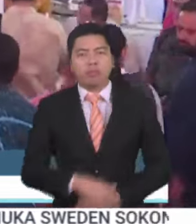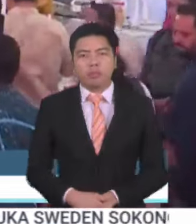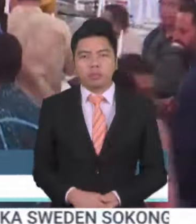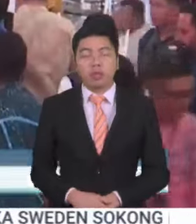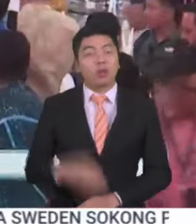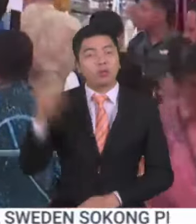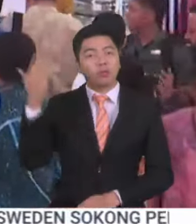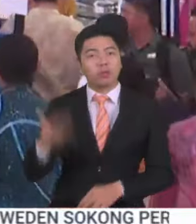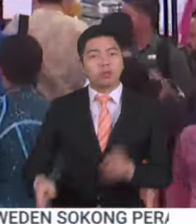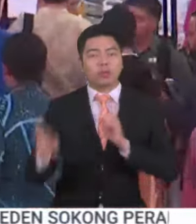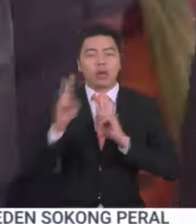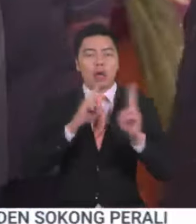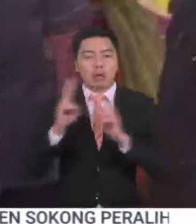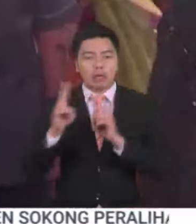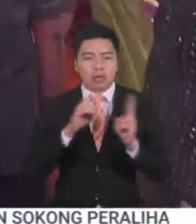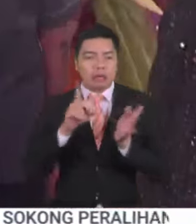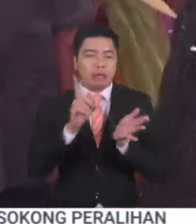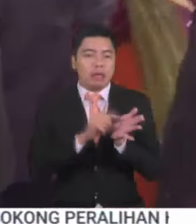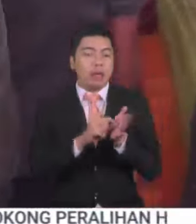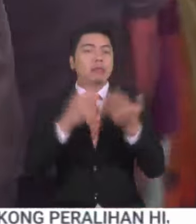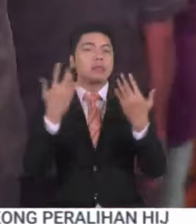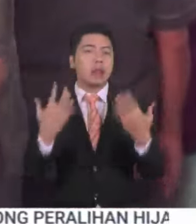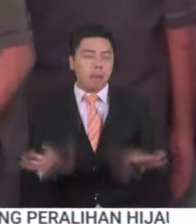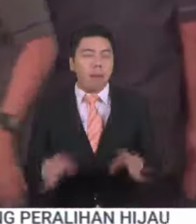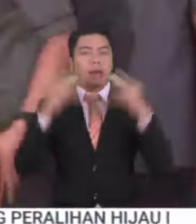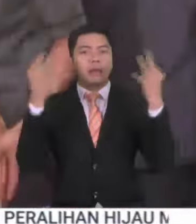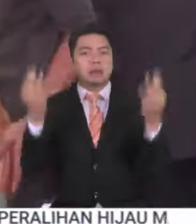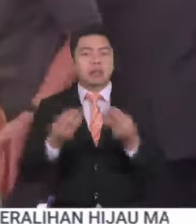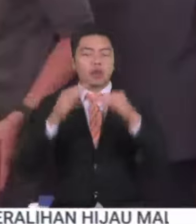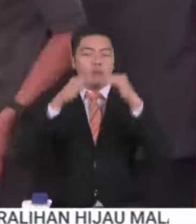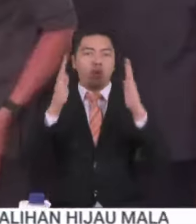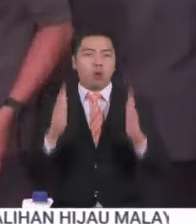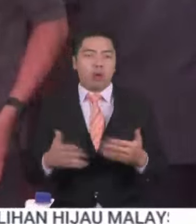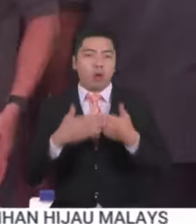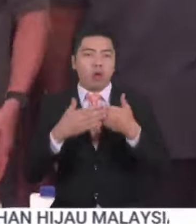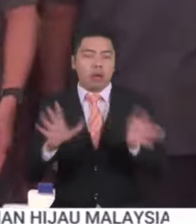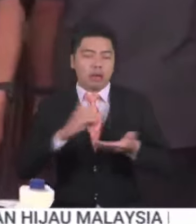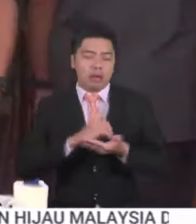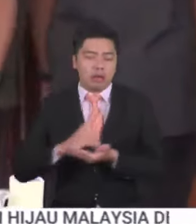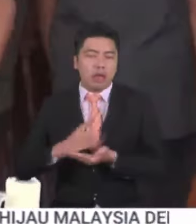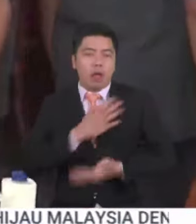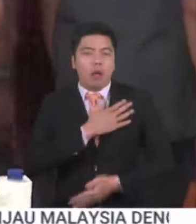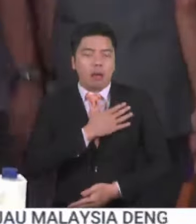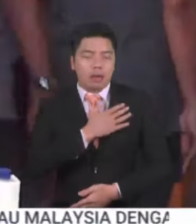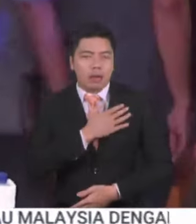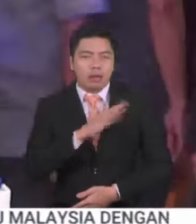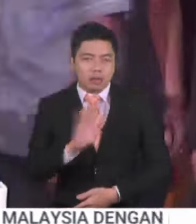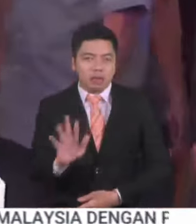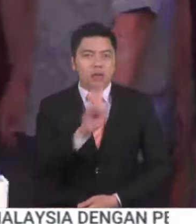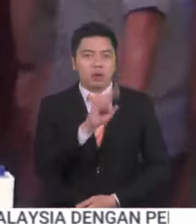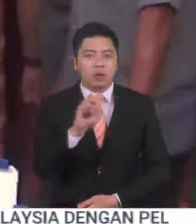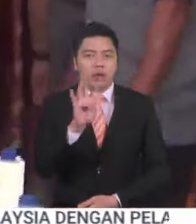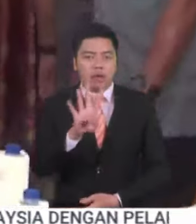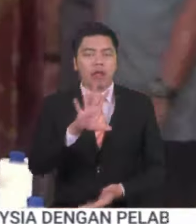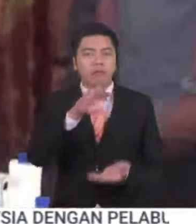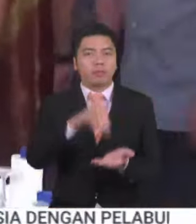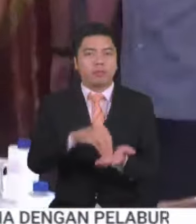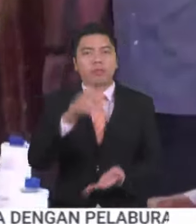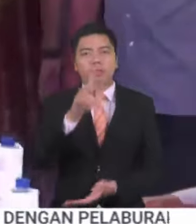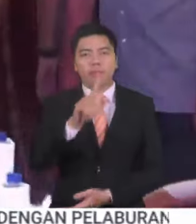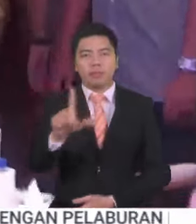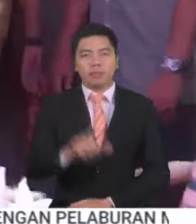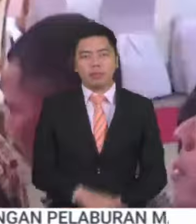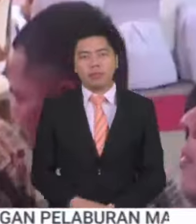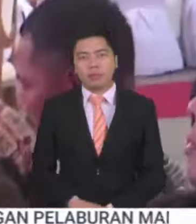Beliau berkata demikian kepada pemberita selepas Majlis Rumah Terbuka di Pavali Madani 2024 di Ibu Negara.